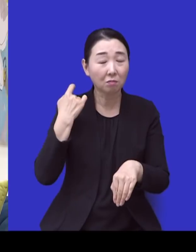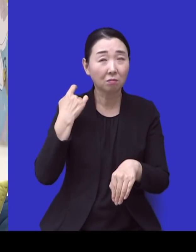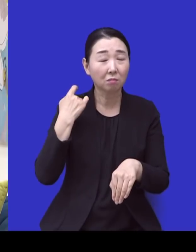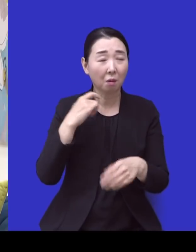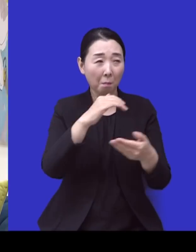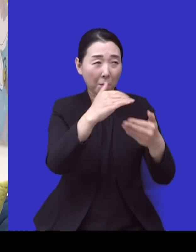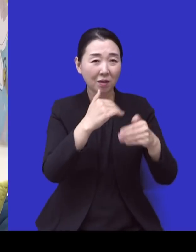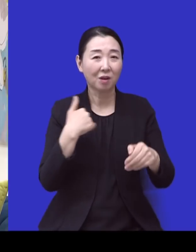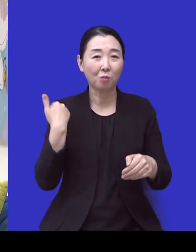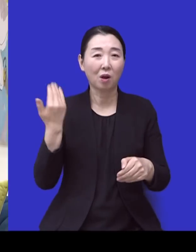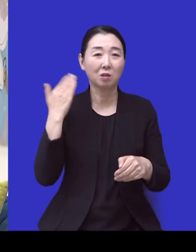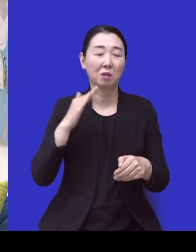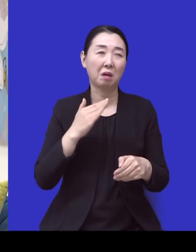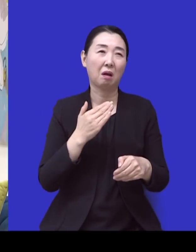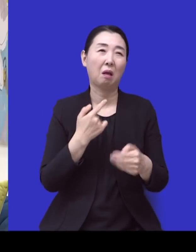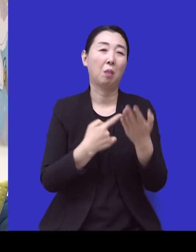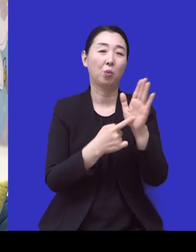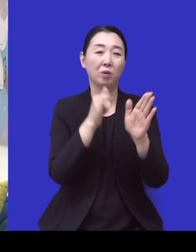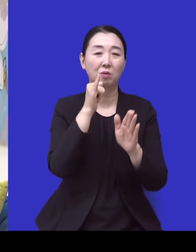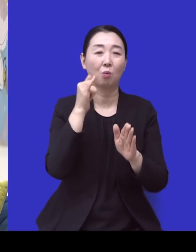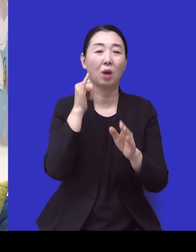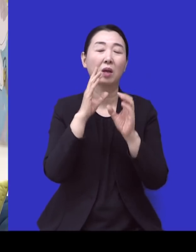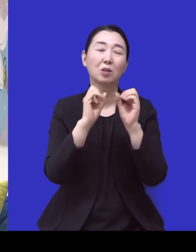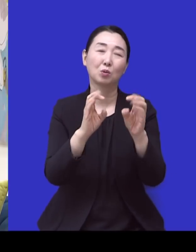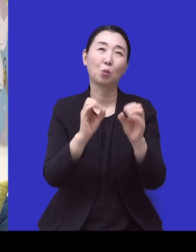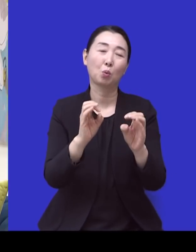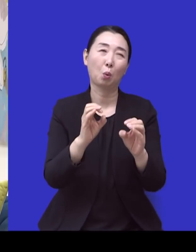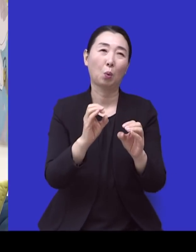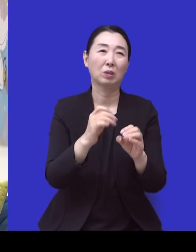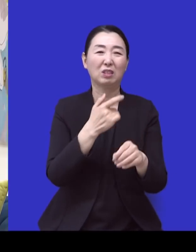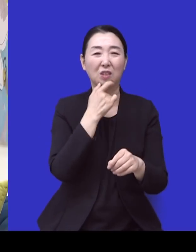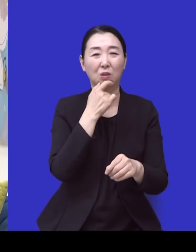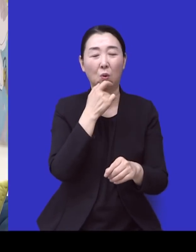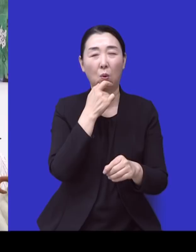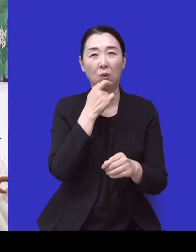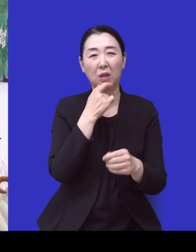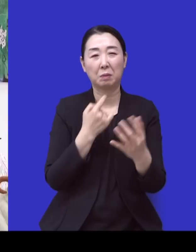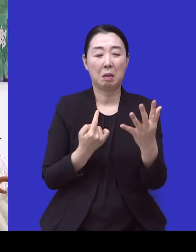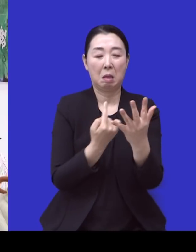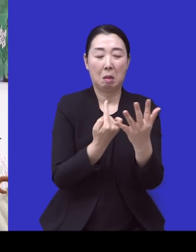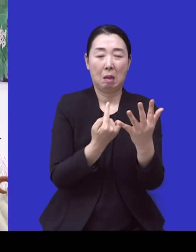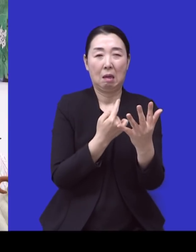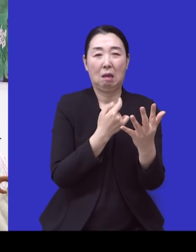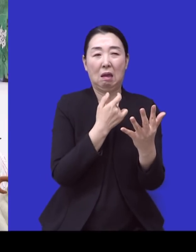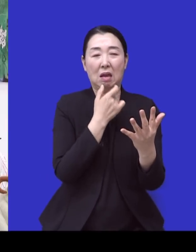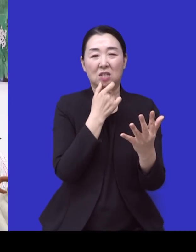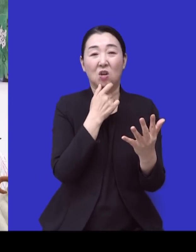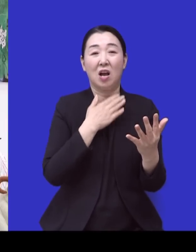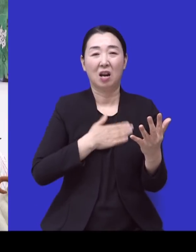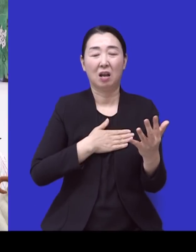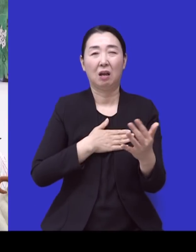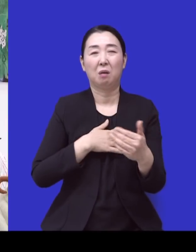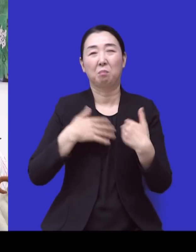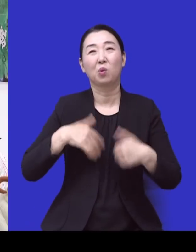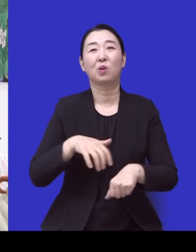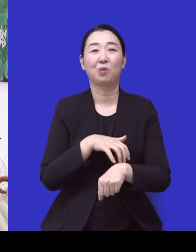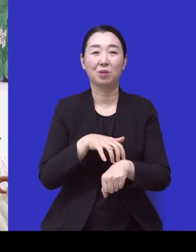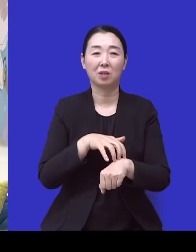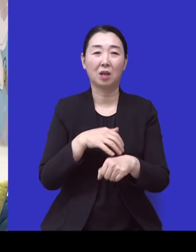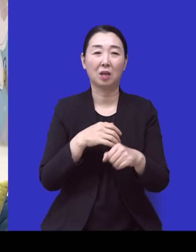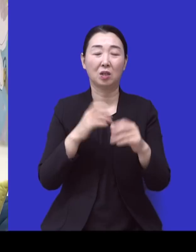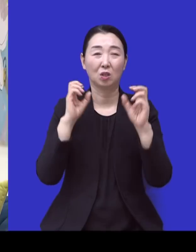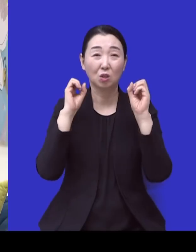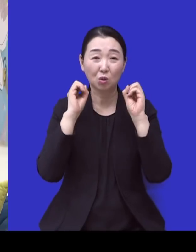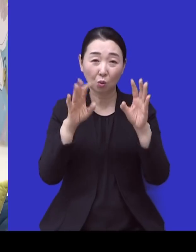모르겠는데 제가 약간 티가 났거든요. 그때 너무 성경하기를 싫어하고 계속 겉도는 거를 아셨거든요. 피곤하고 귀찮고 막 네네. 이렇게. 그때 한창 선교를